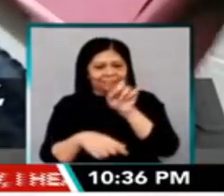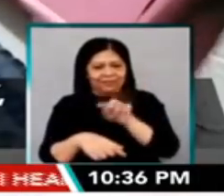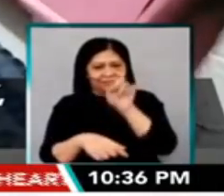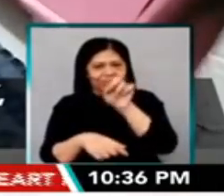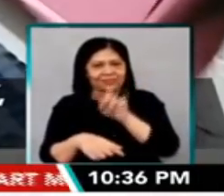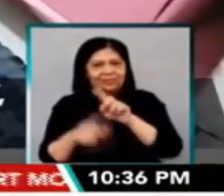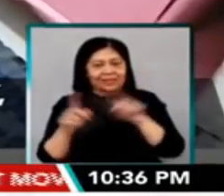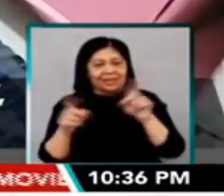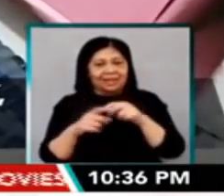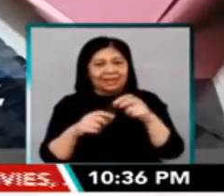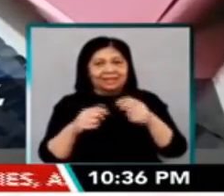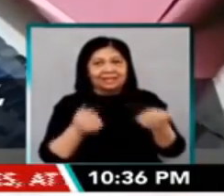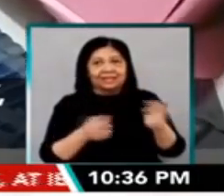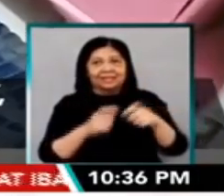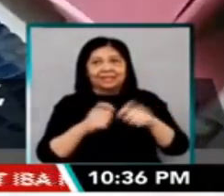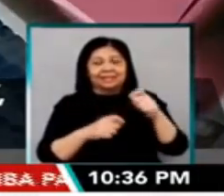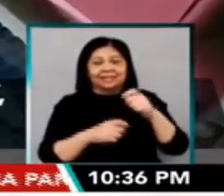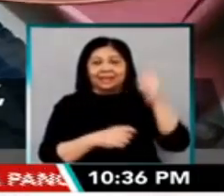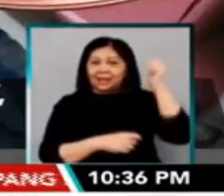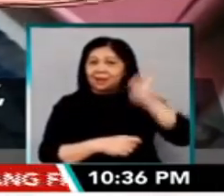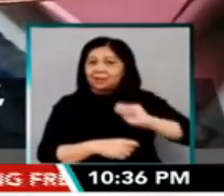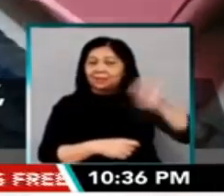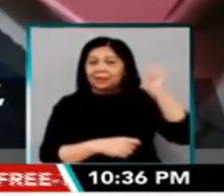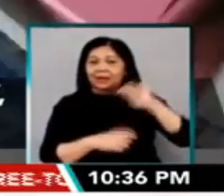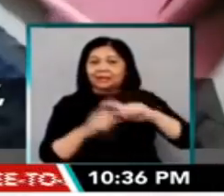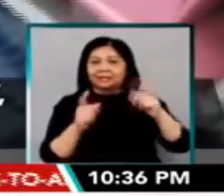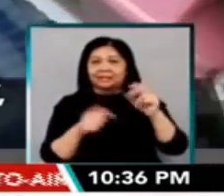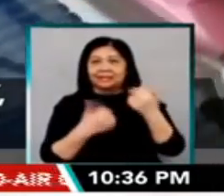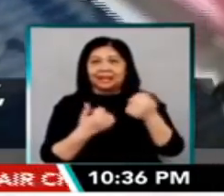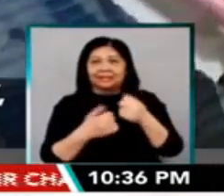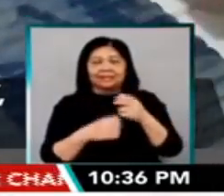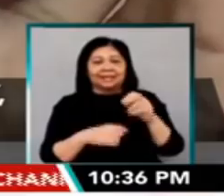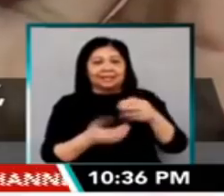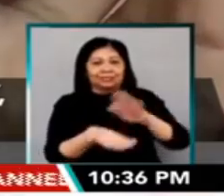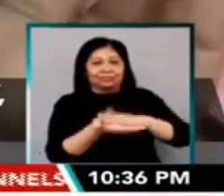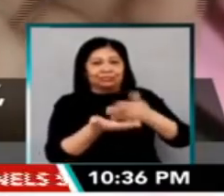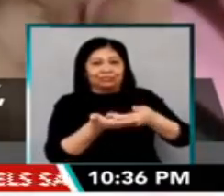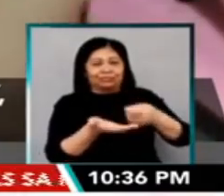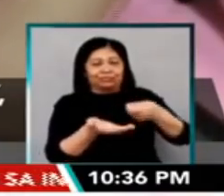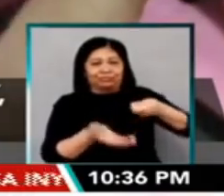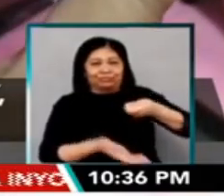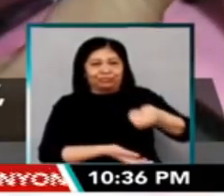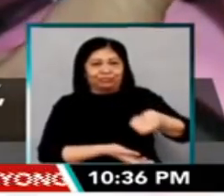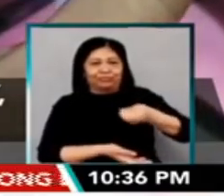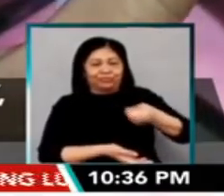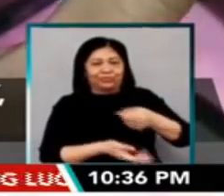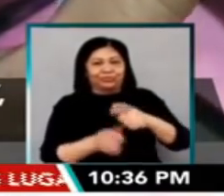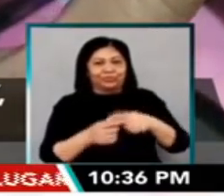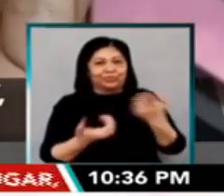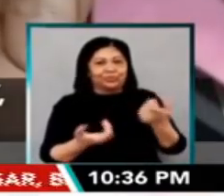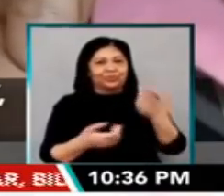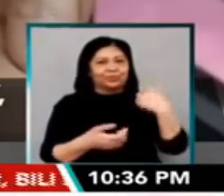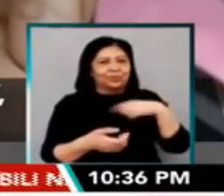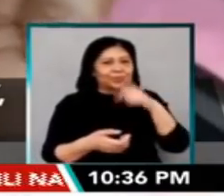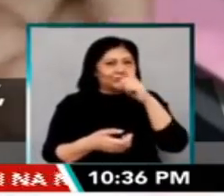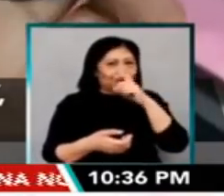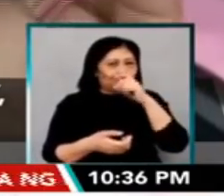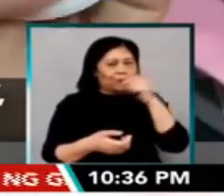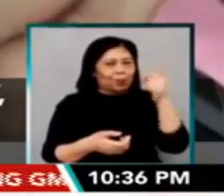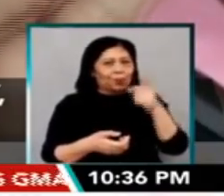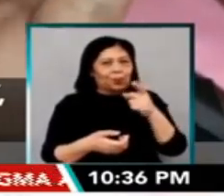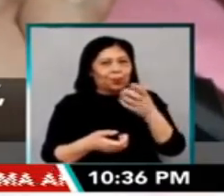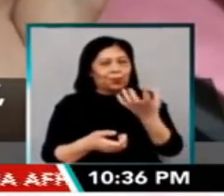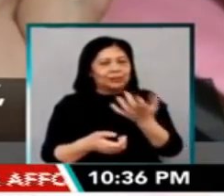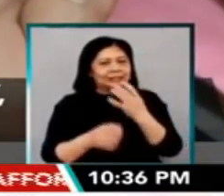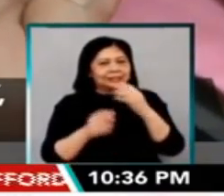ng lumang hairbrush, handle na ngayon ng kawali. Tapos may mga luma po kaming tin cans, yung mga galing sa mga Choco